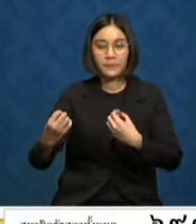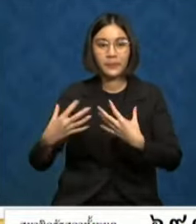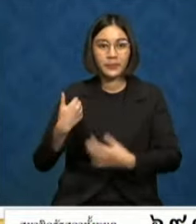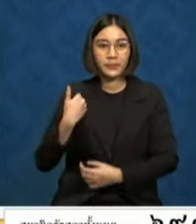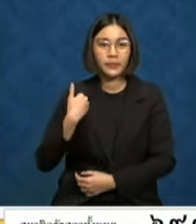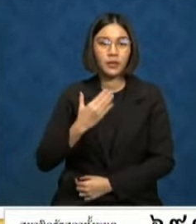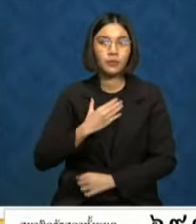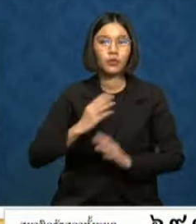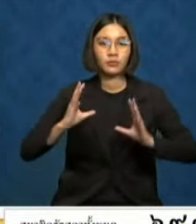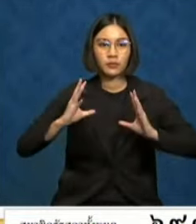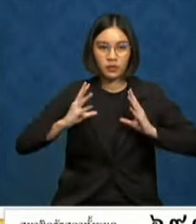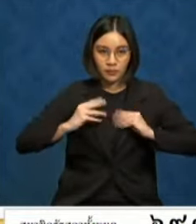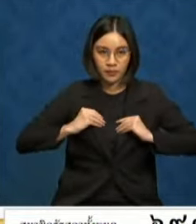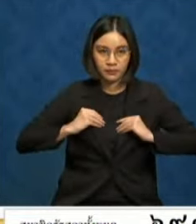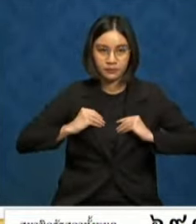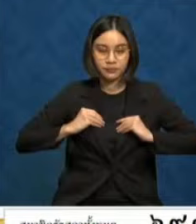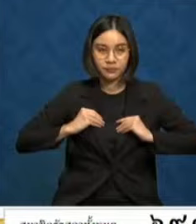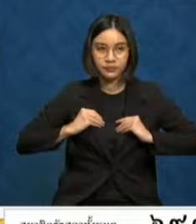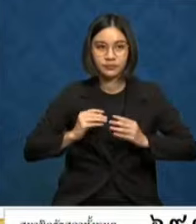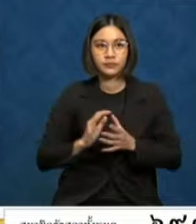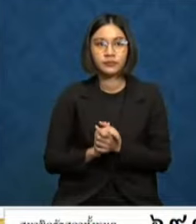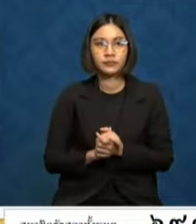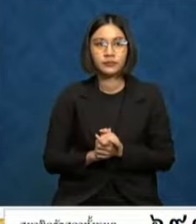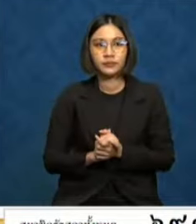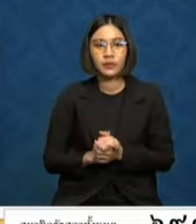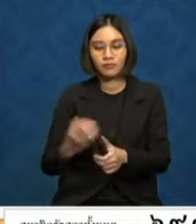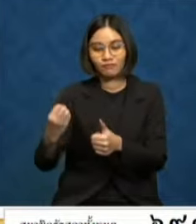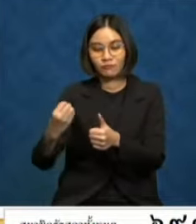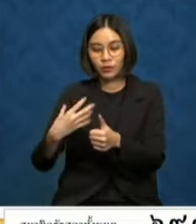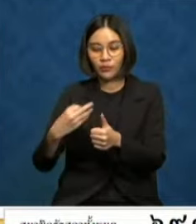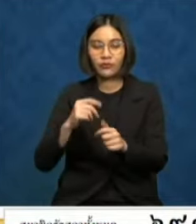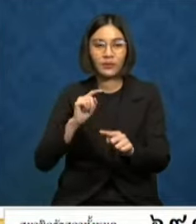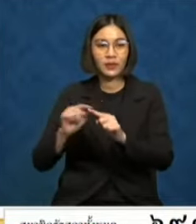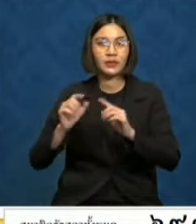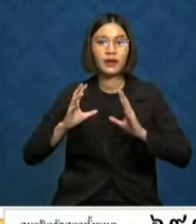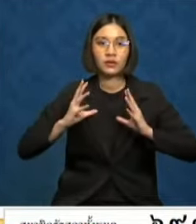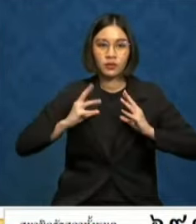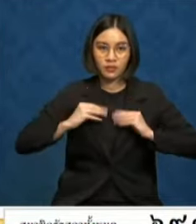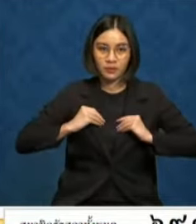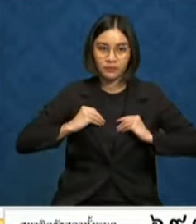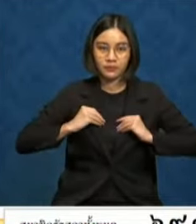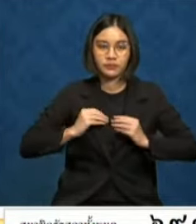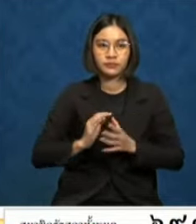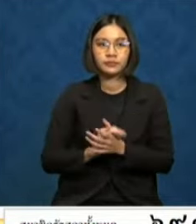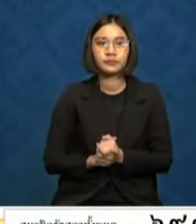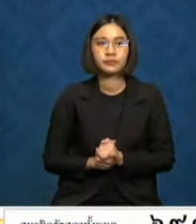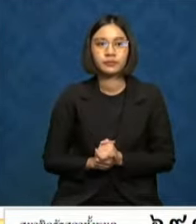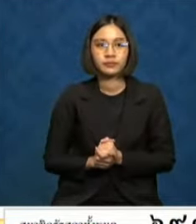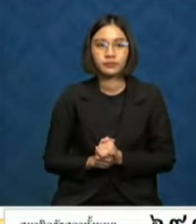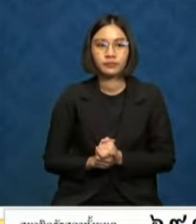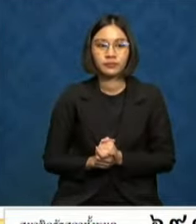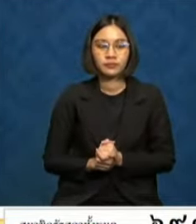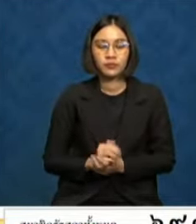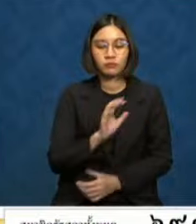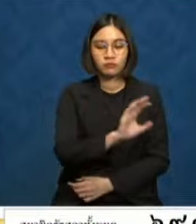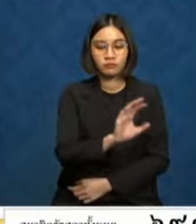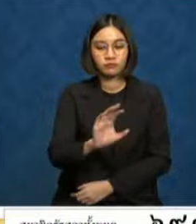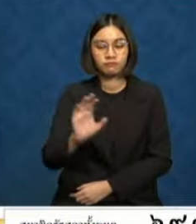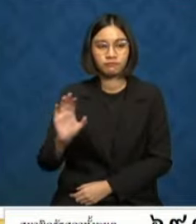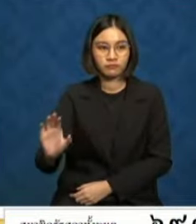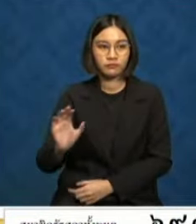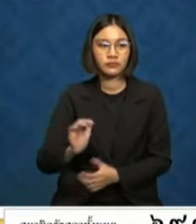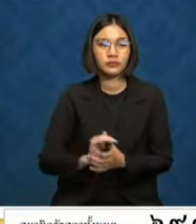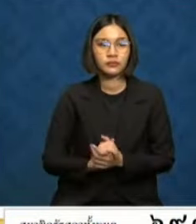ผมน้อมรับใน ข้อคิดเห็นและข้อเสนอแนะของทุกท่านน